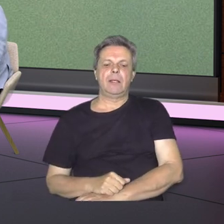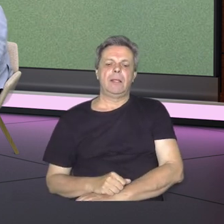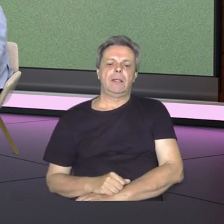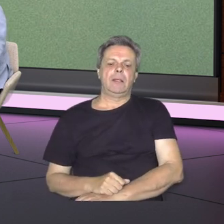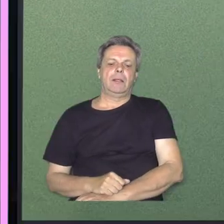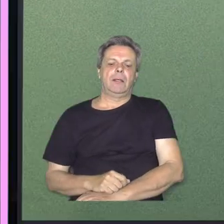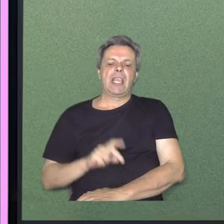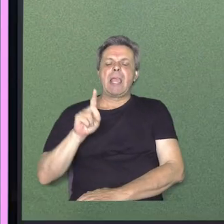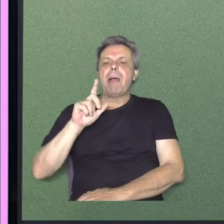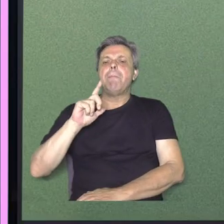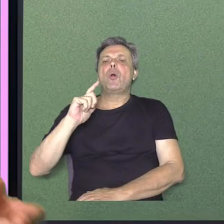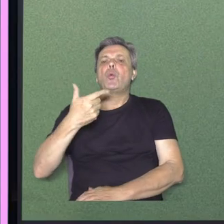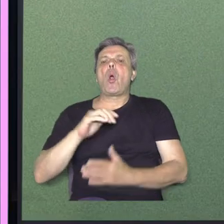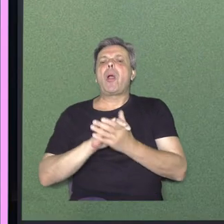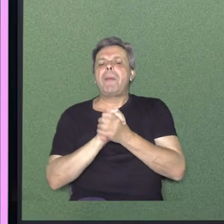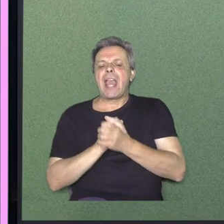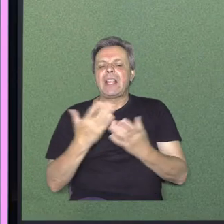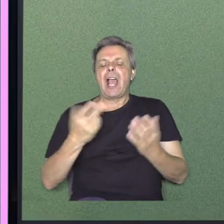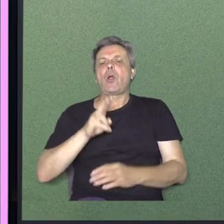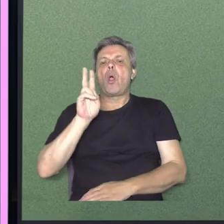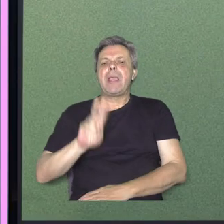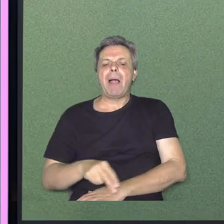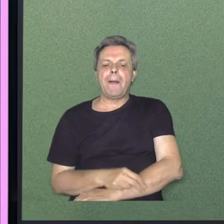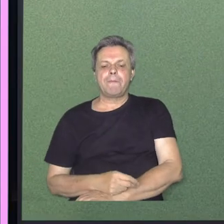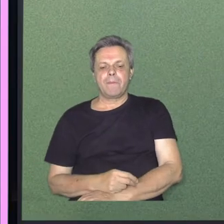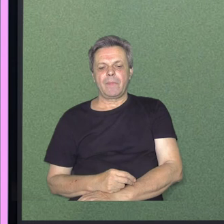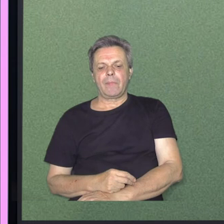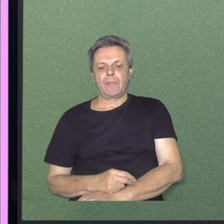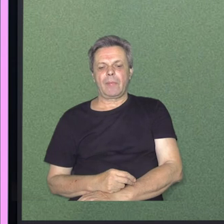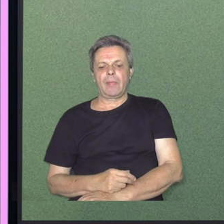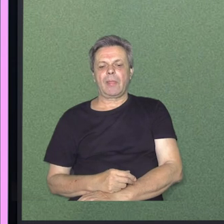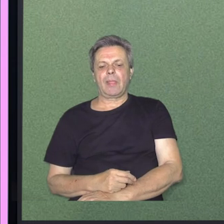pa imam drugog prijatelja koji ima